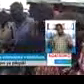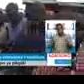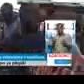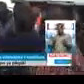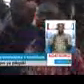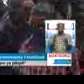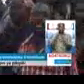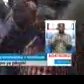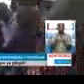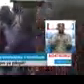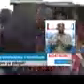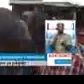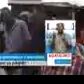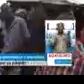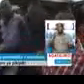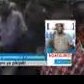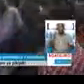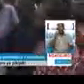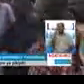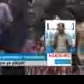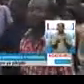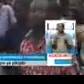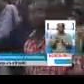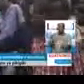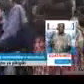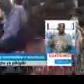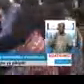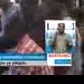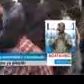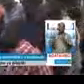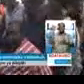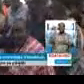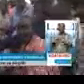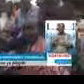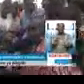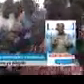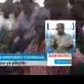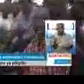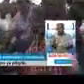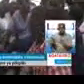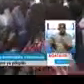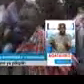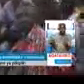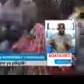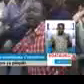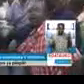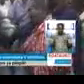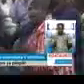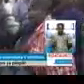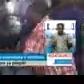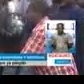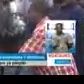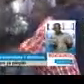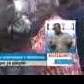Tulina emmotoka ezoosa okufuluma e Uganda ng'ezokota okusinga neyo mu Japan indikato giraba sebo bwe